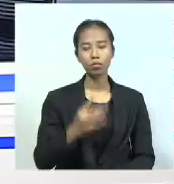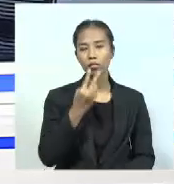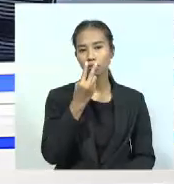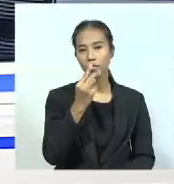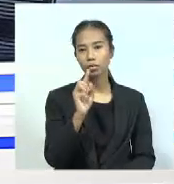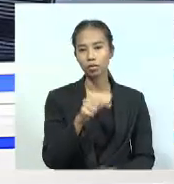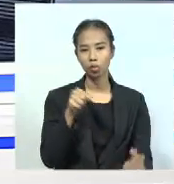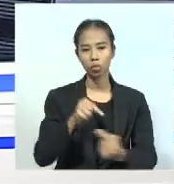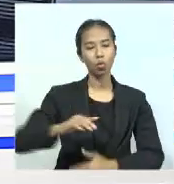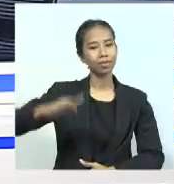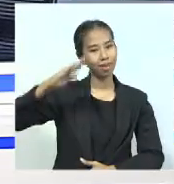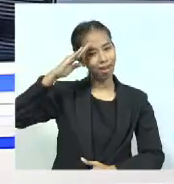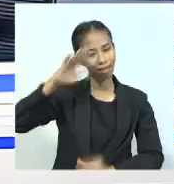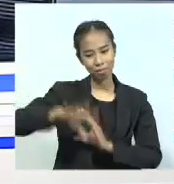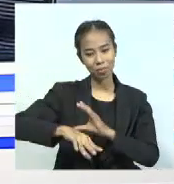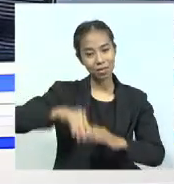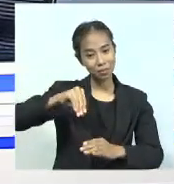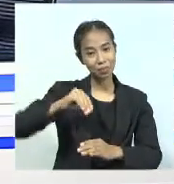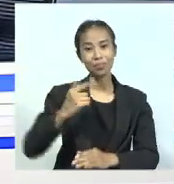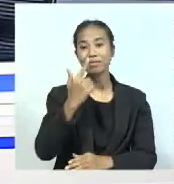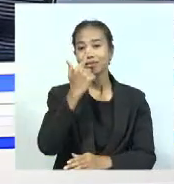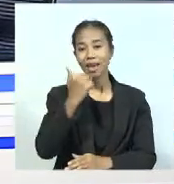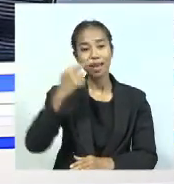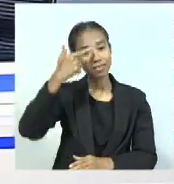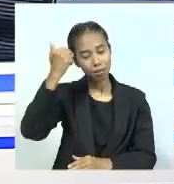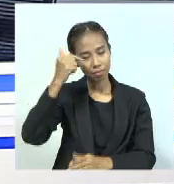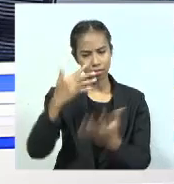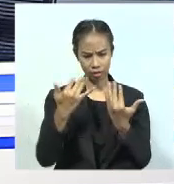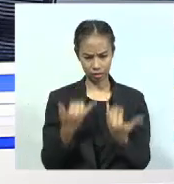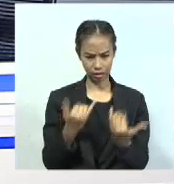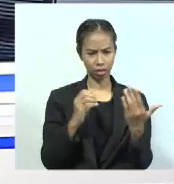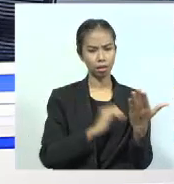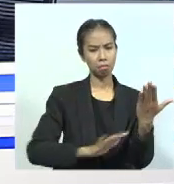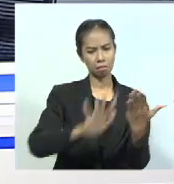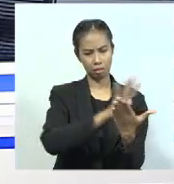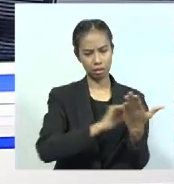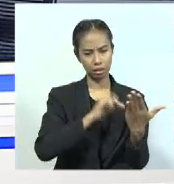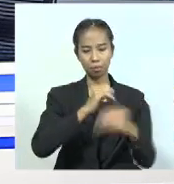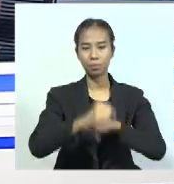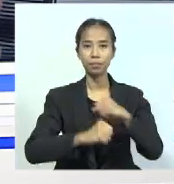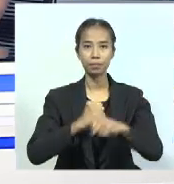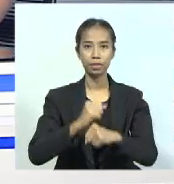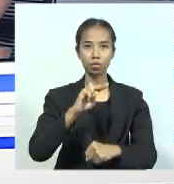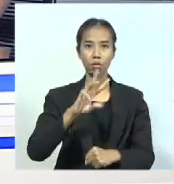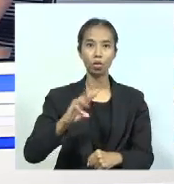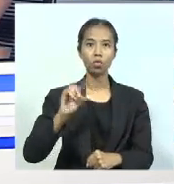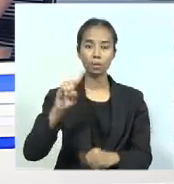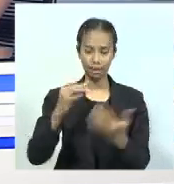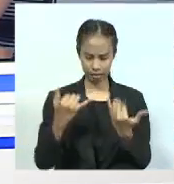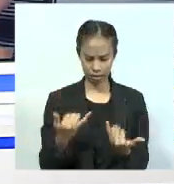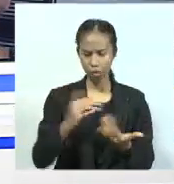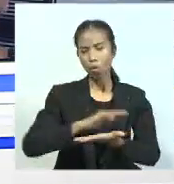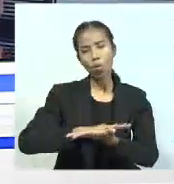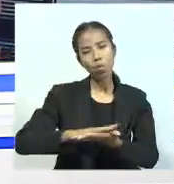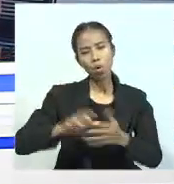มาดูเรื่องการเกณฑ์ทหารเกณฑ์นะคะซึ่งผลการตรวจเลือกทหารกองเกินทั่วประเทศประจำปี2561ก็เป็นไปด้วยความเรียบร้อย